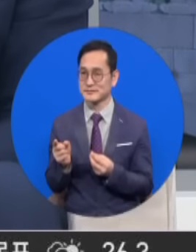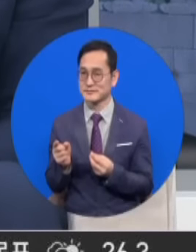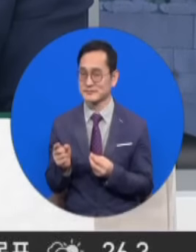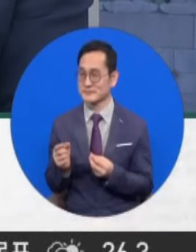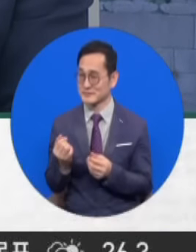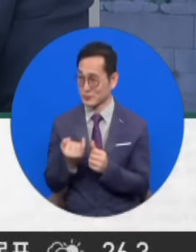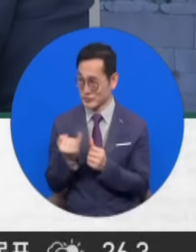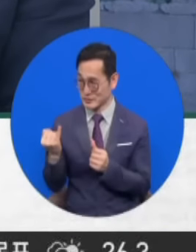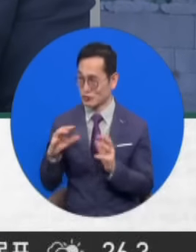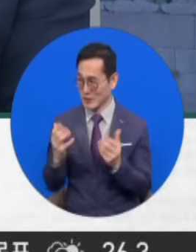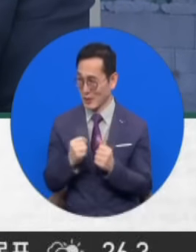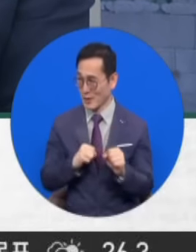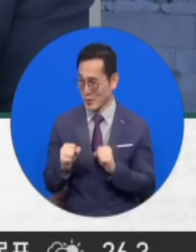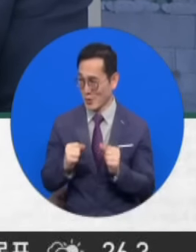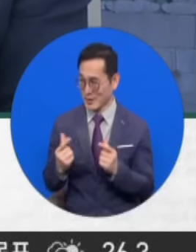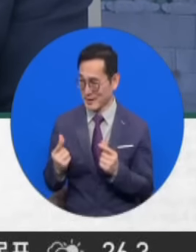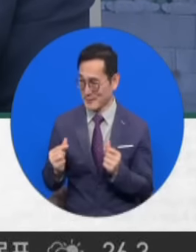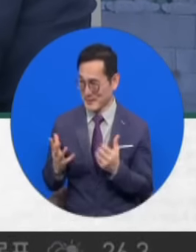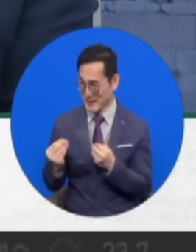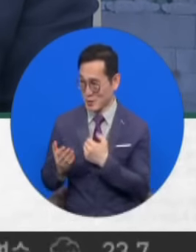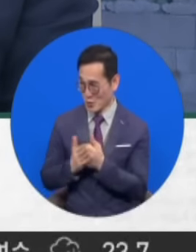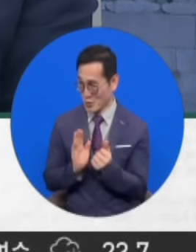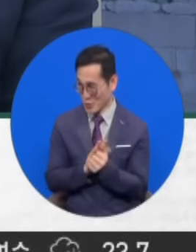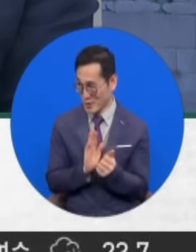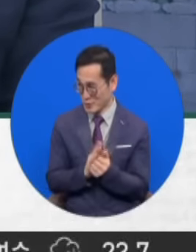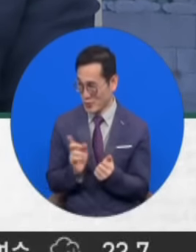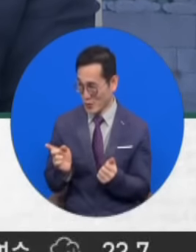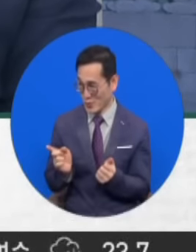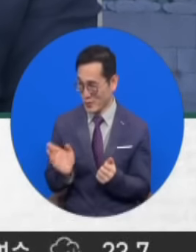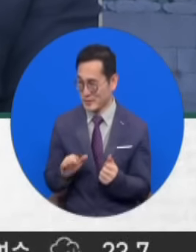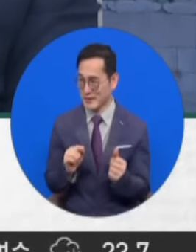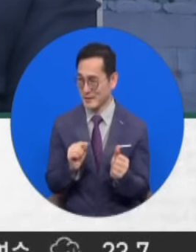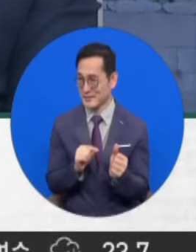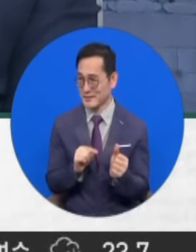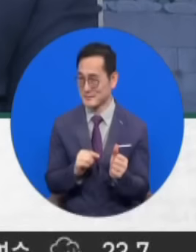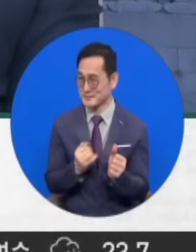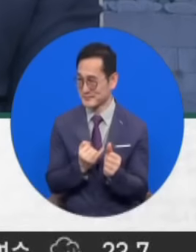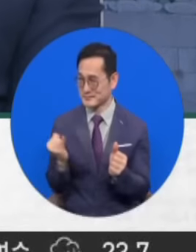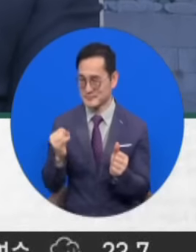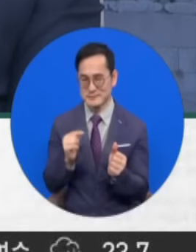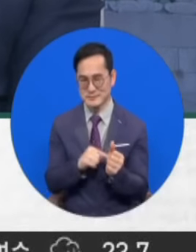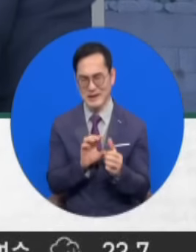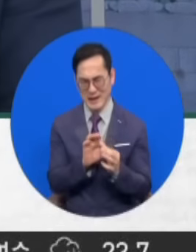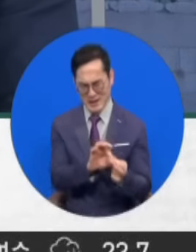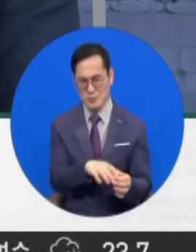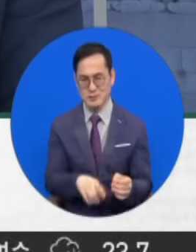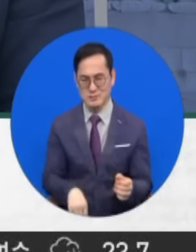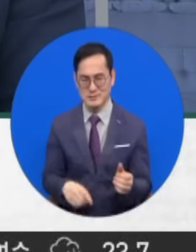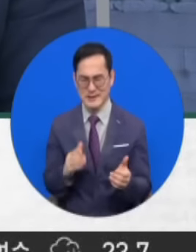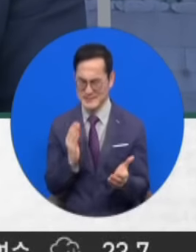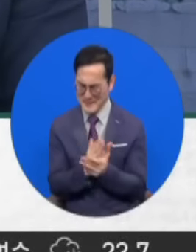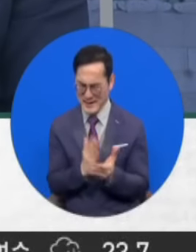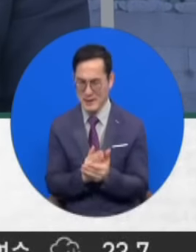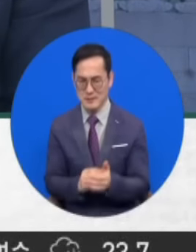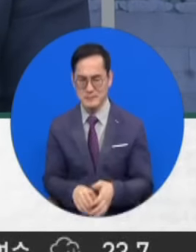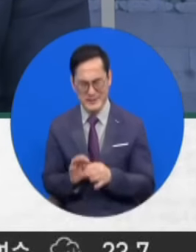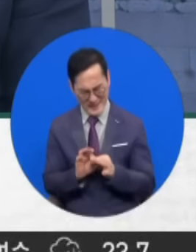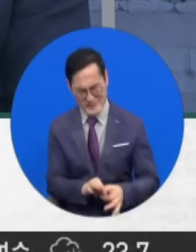있는데 여보 멈추세요. 내지는 뭐 여보 멈추지 마세요라고 한다면 어떤 배우자의